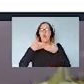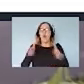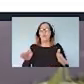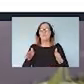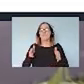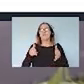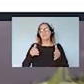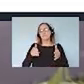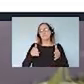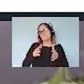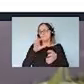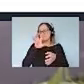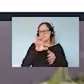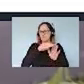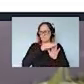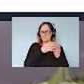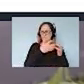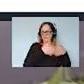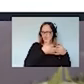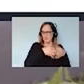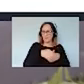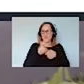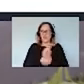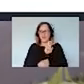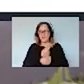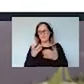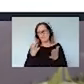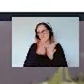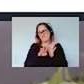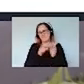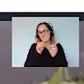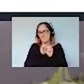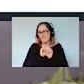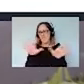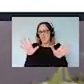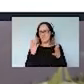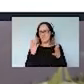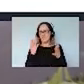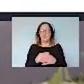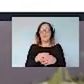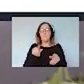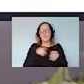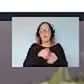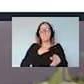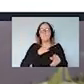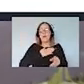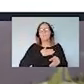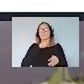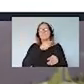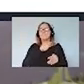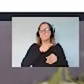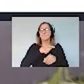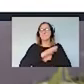sprzęt techniczny, tak tutaj prościej bym to przetłumaczył, gdzie mamy również zasoby, które możemy